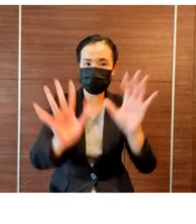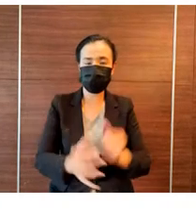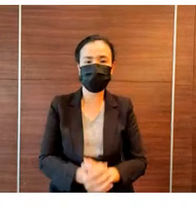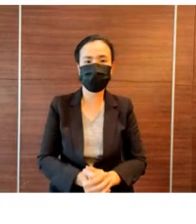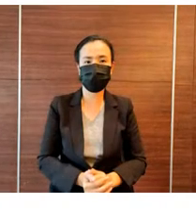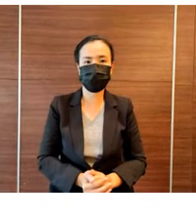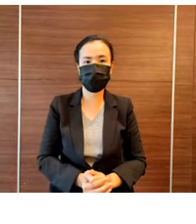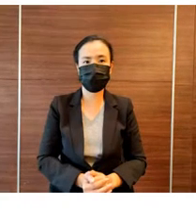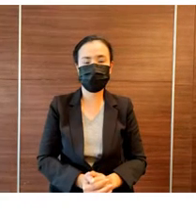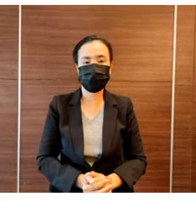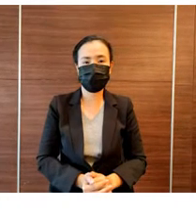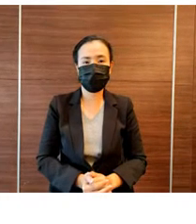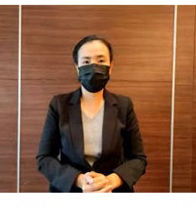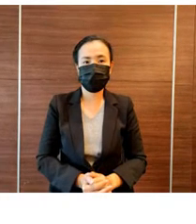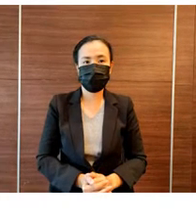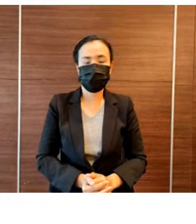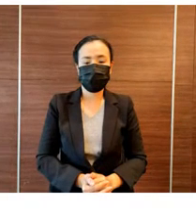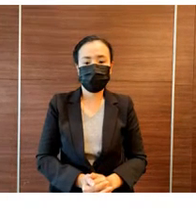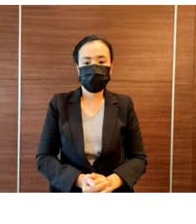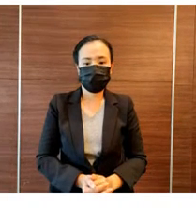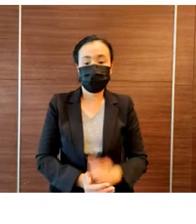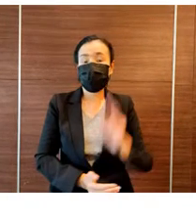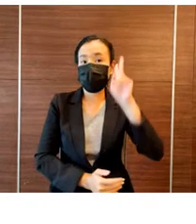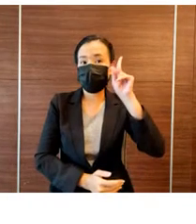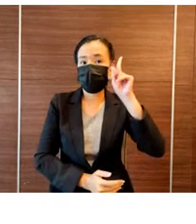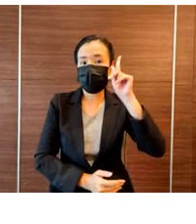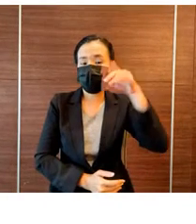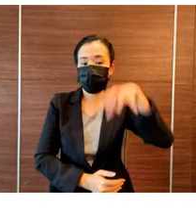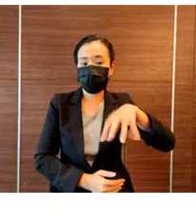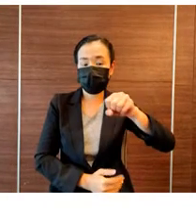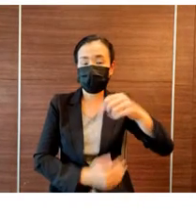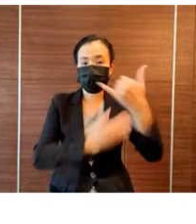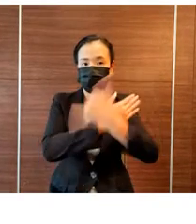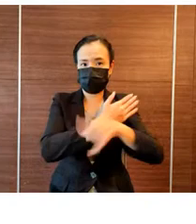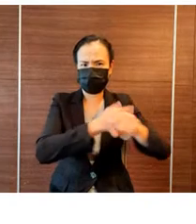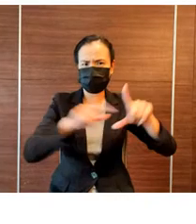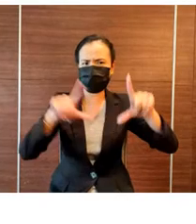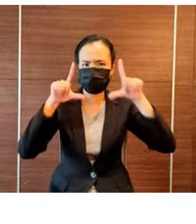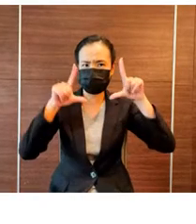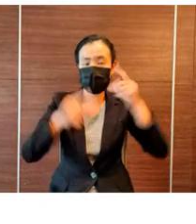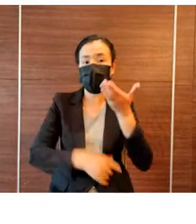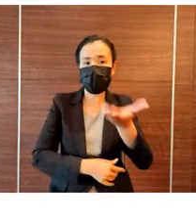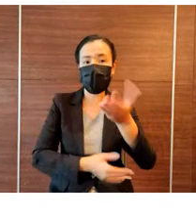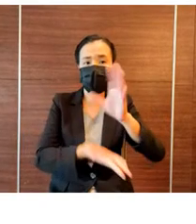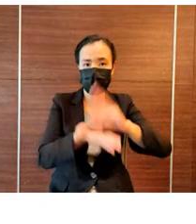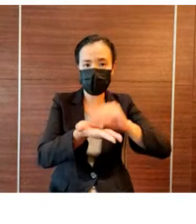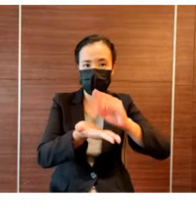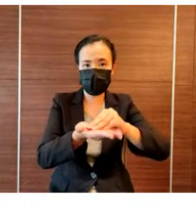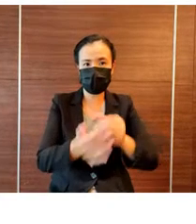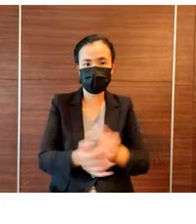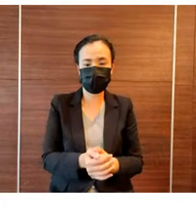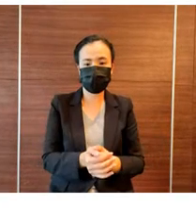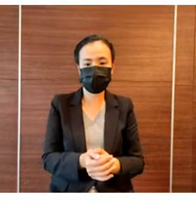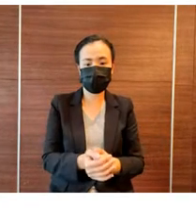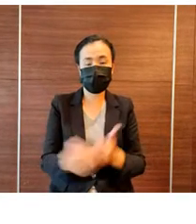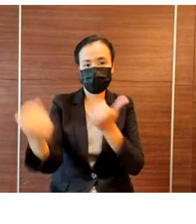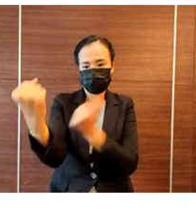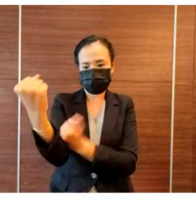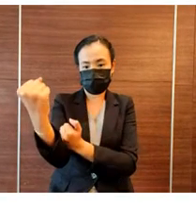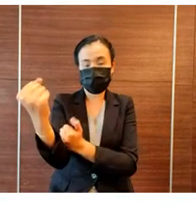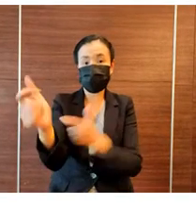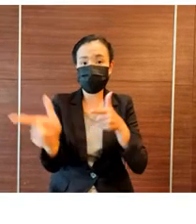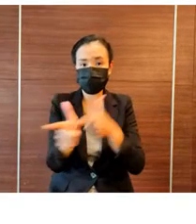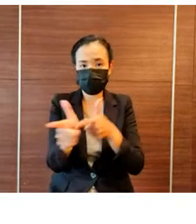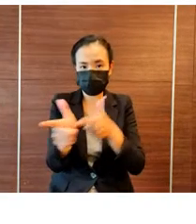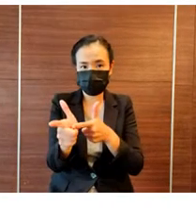าสุดรอยเตอร์เนาะรอยเตอร์ก็เป็นสำนักข่าวต่างประเทศที่ค่อนข้างดังเขาก็มาขอข้อมูลกับเรื่องของเคมเซ็กในกลุ่มชายรักชายในประเทศ